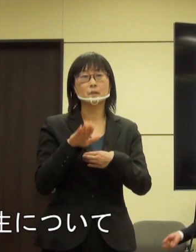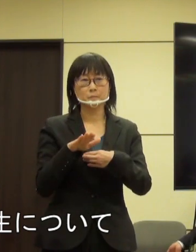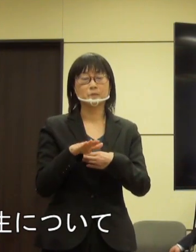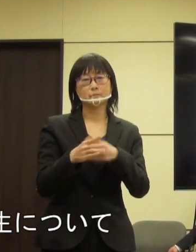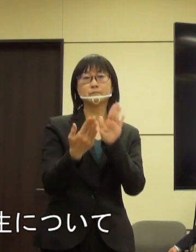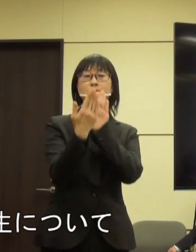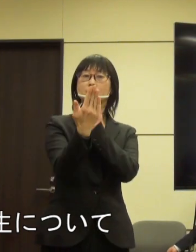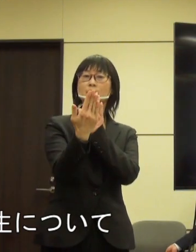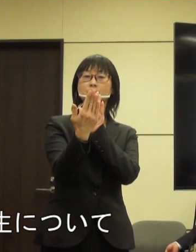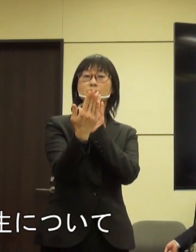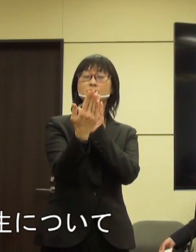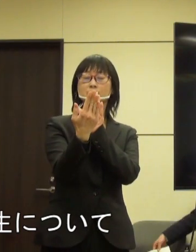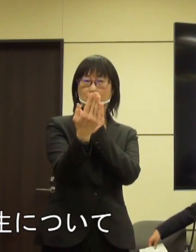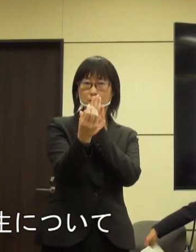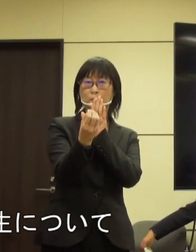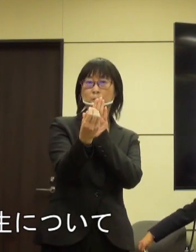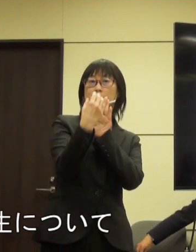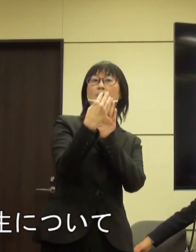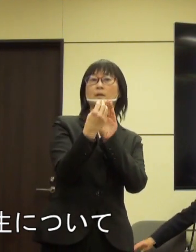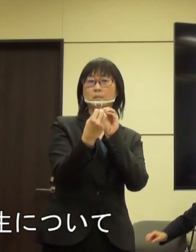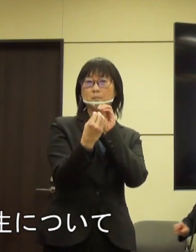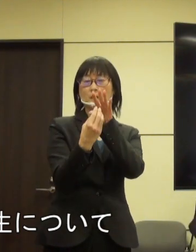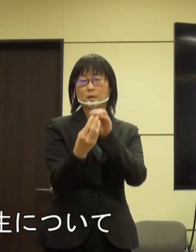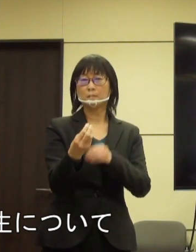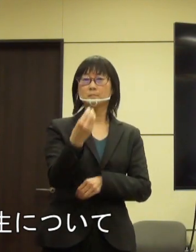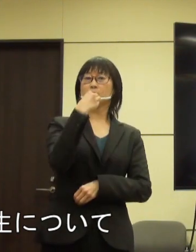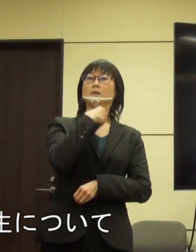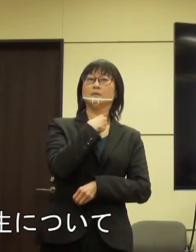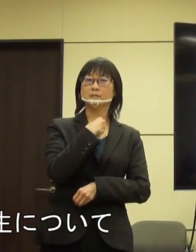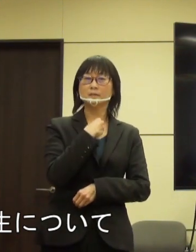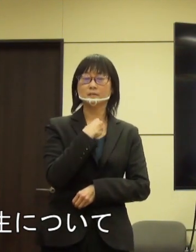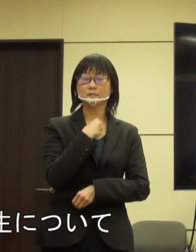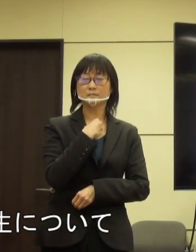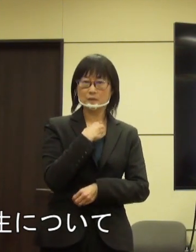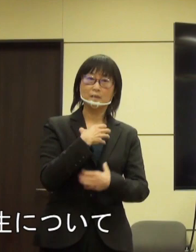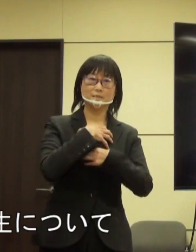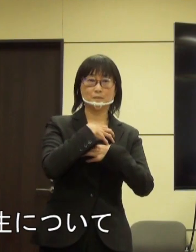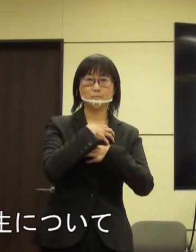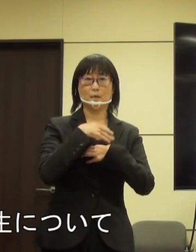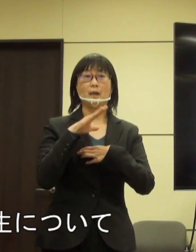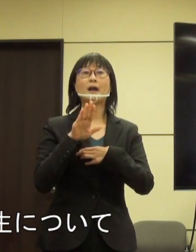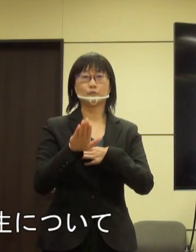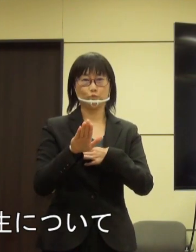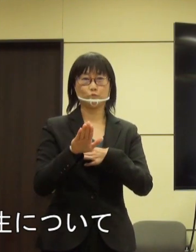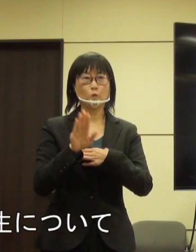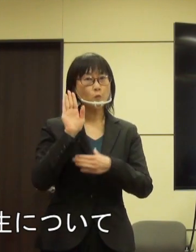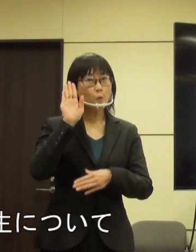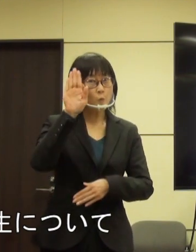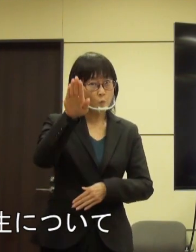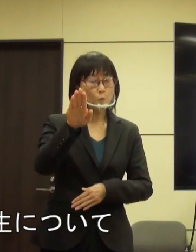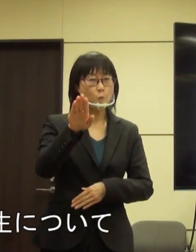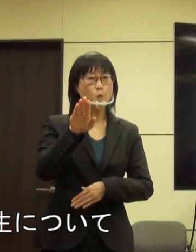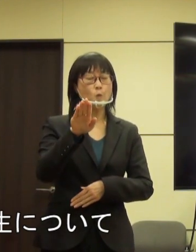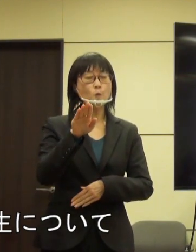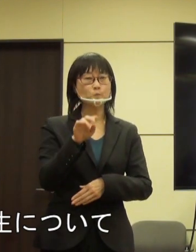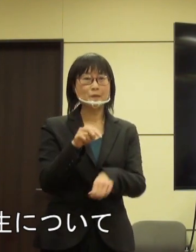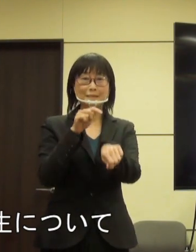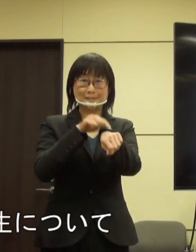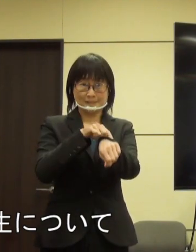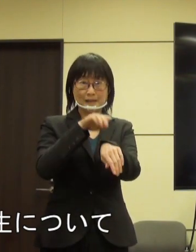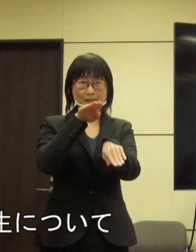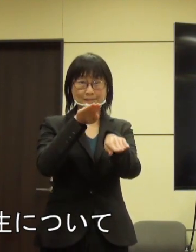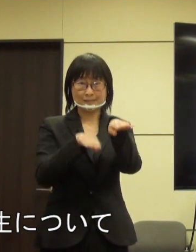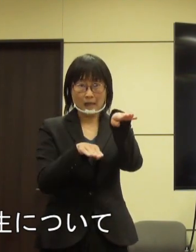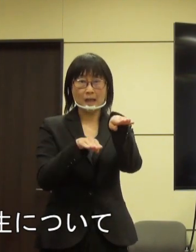com 可能性を高くなってきますのでぜひ今後ですねそのディサ弁当というか時差昼食それから